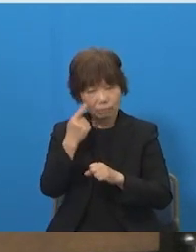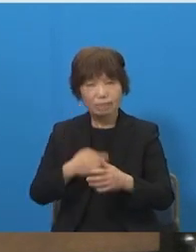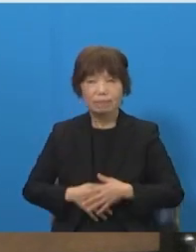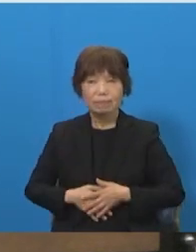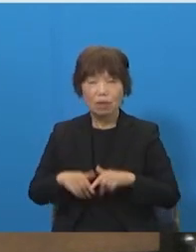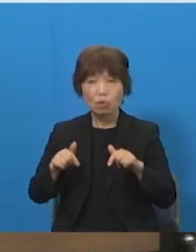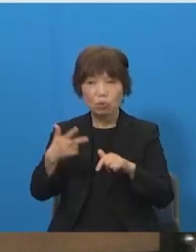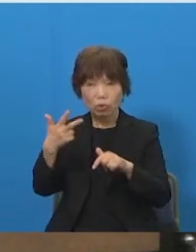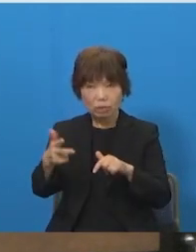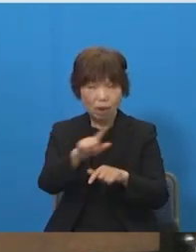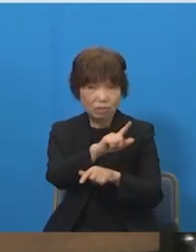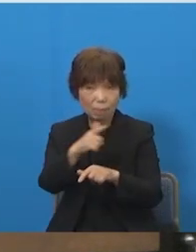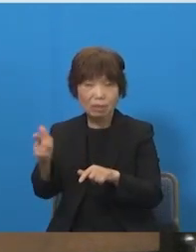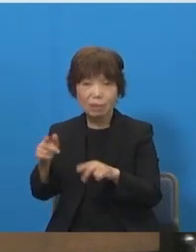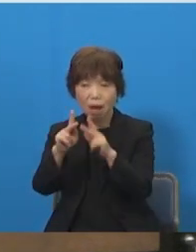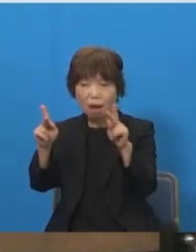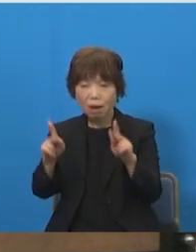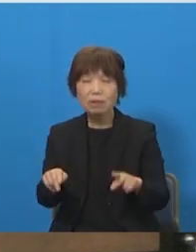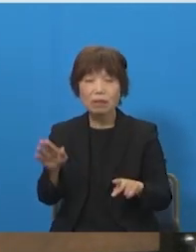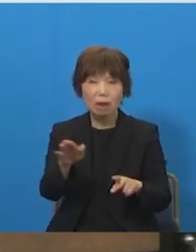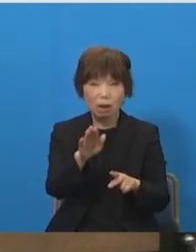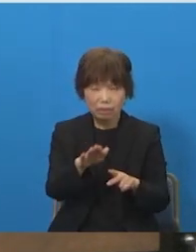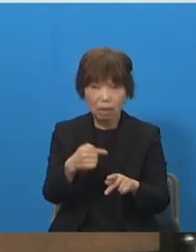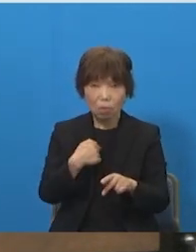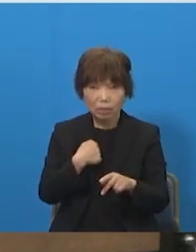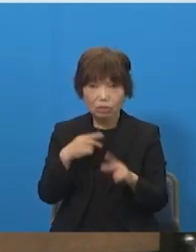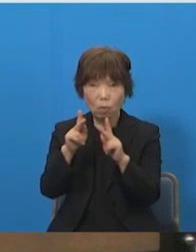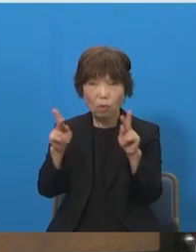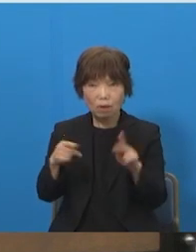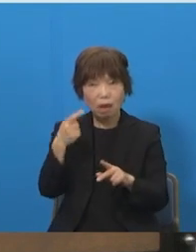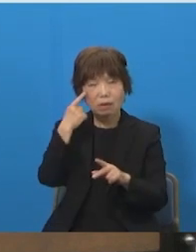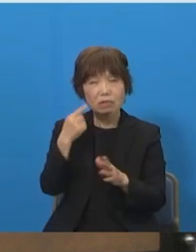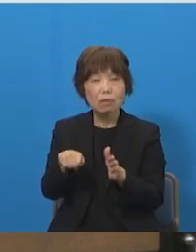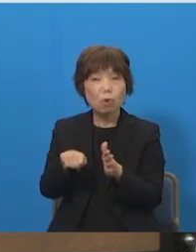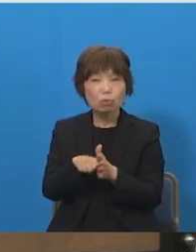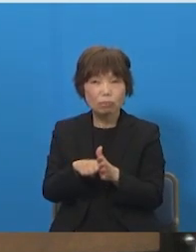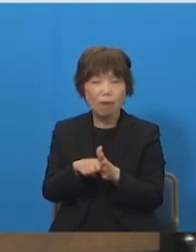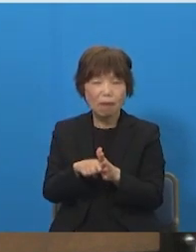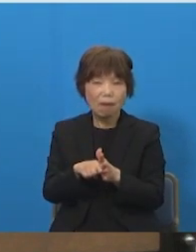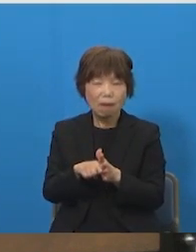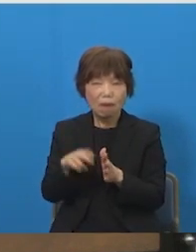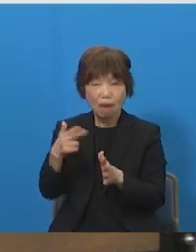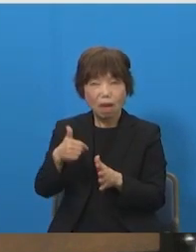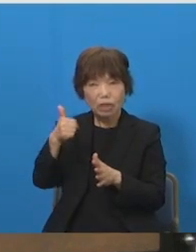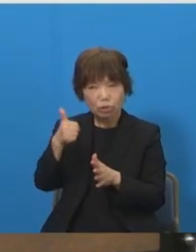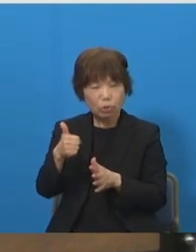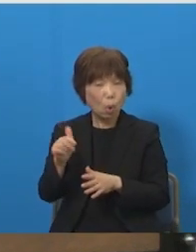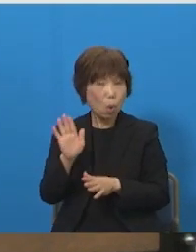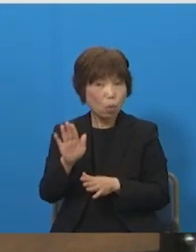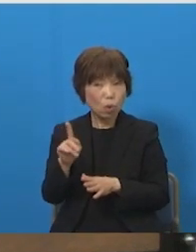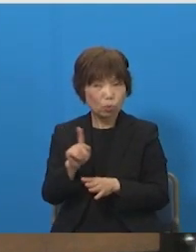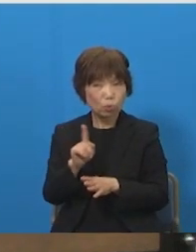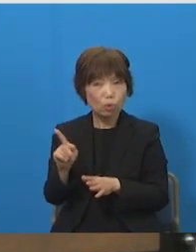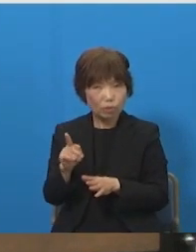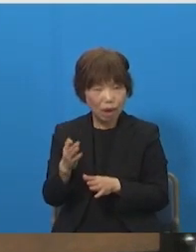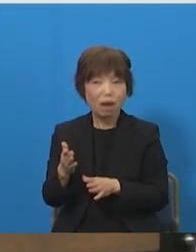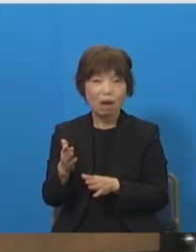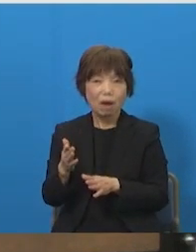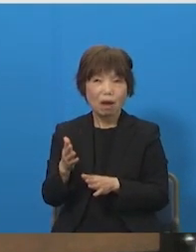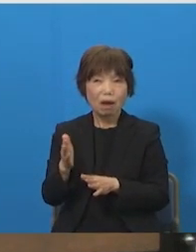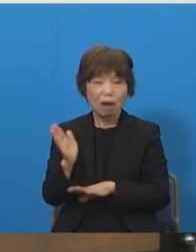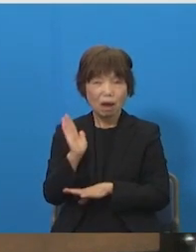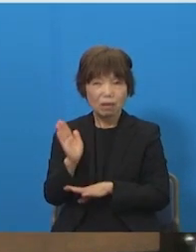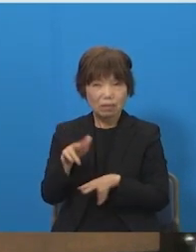本市にはさまざまな課題があり、私の課題意識も含め、松井市長は今後、どのような市政運営